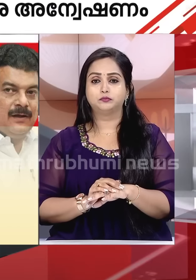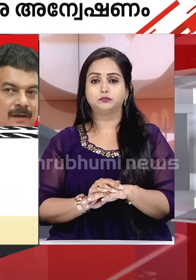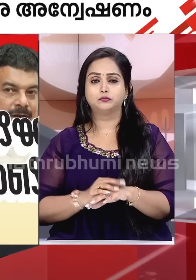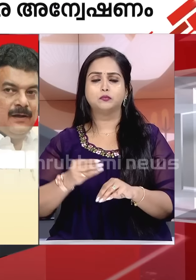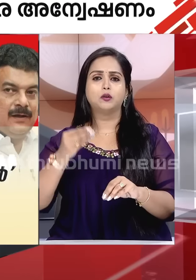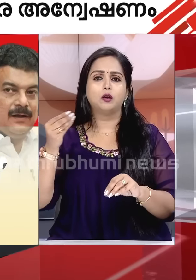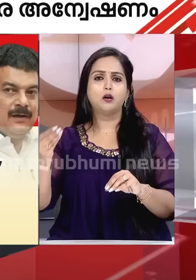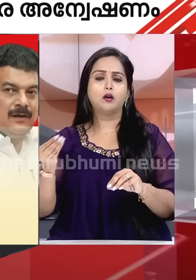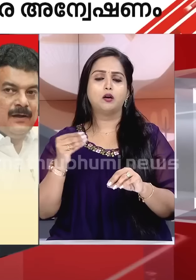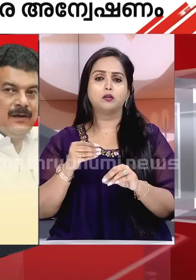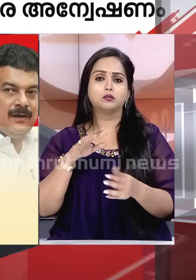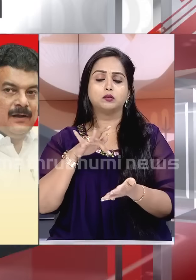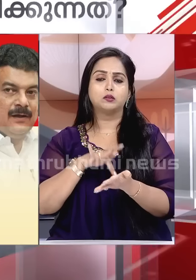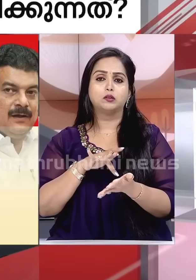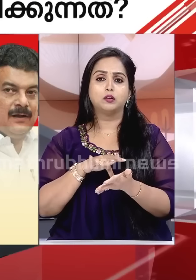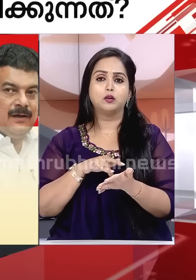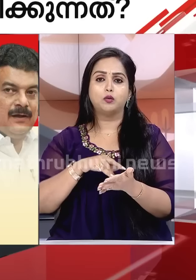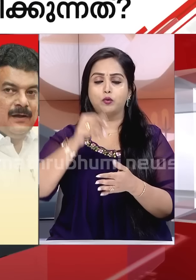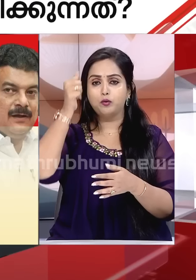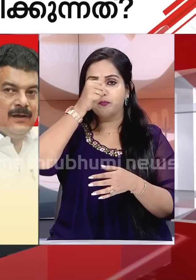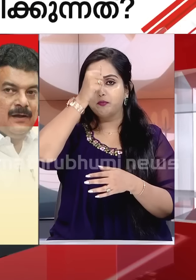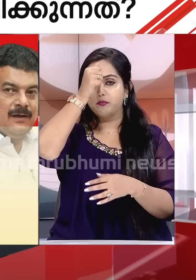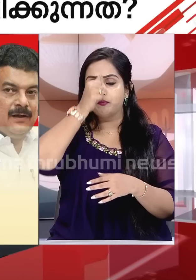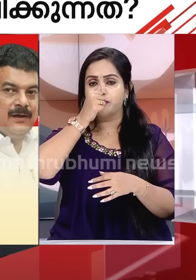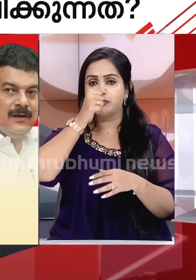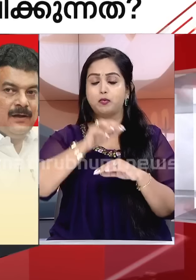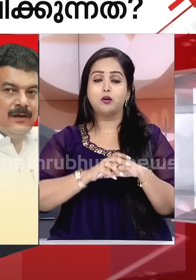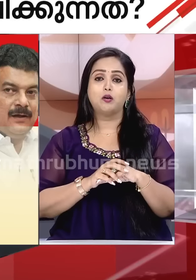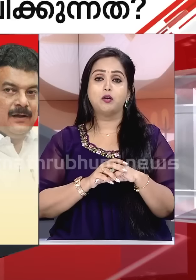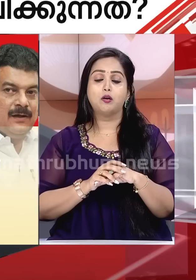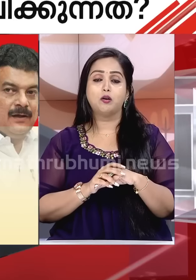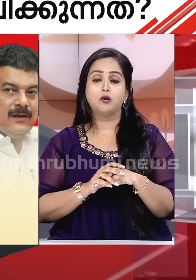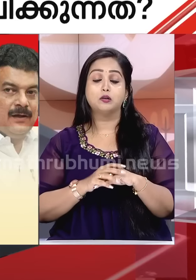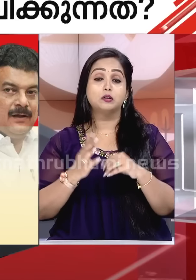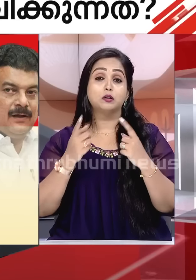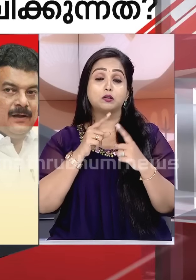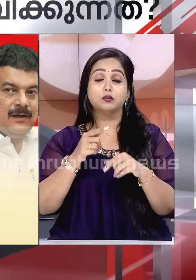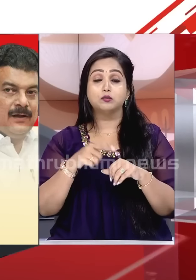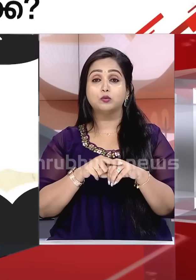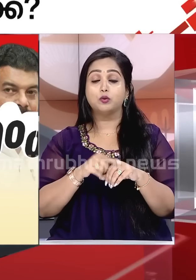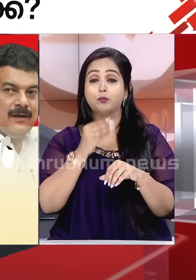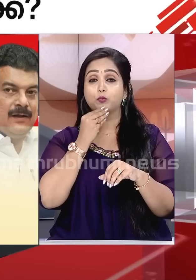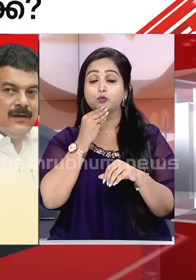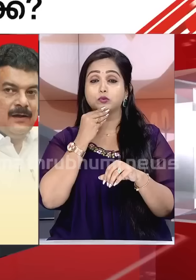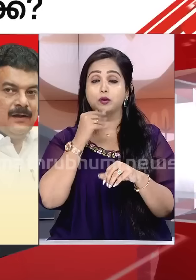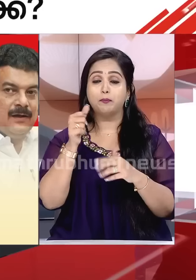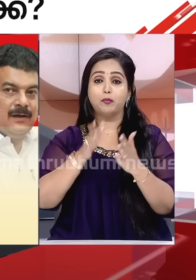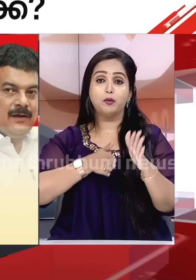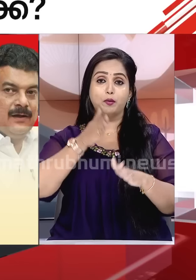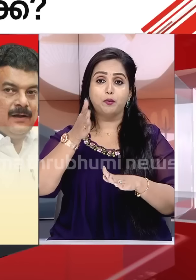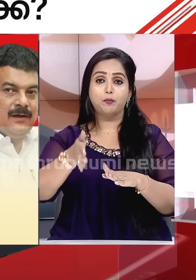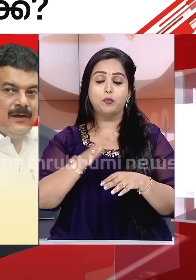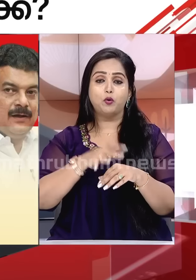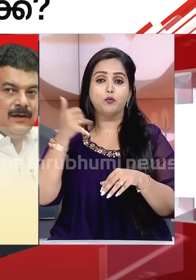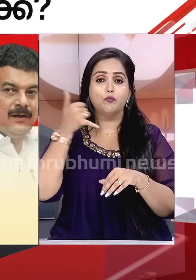ഒരു ടവറിൻ്റെ അടുത്ത് അവിടെ പള്ളിയിൽ അദ്ദേഹം ഇമാമുമായിട്ട് സംസാരിക്കുന്നത് കണ്ടിട്ട് ശേഷം ഇതുവരെ ഒരു മൊബൈൽ